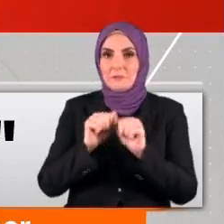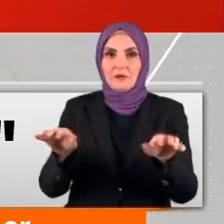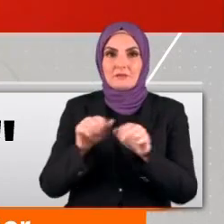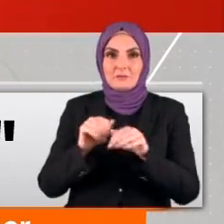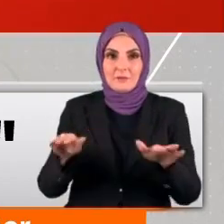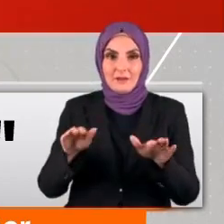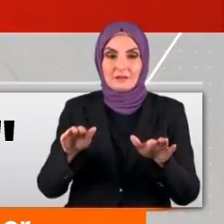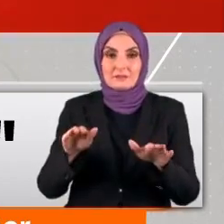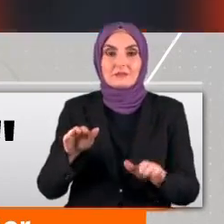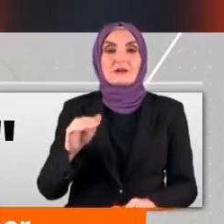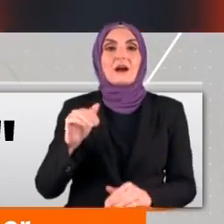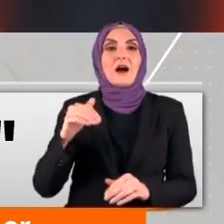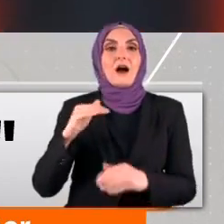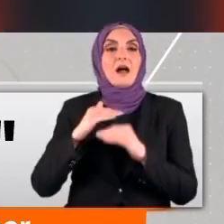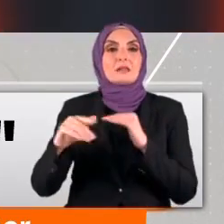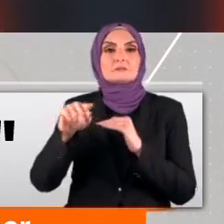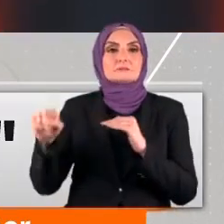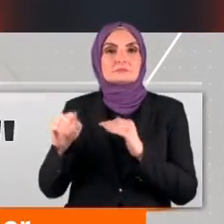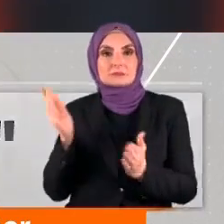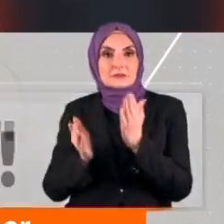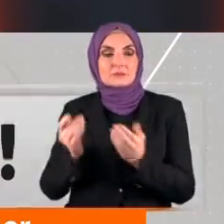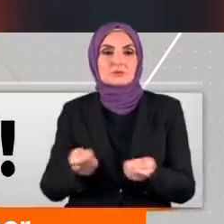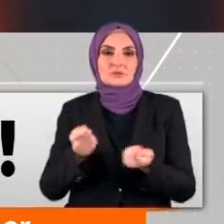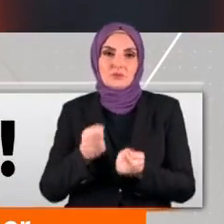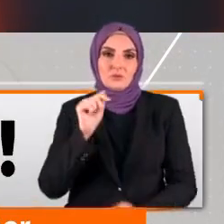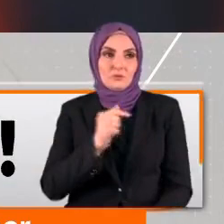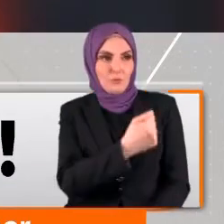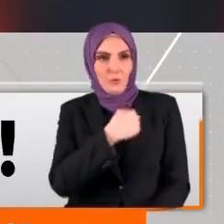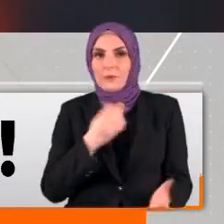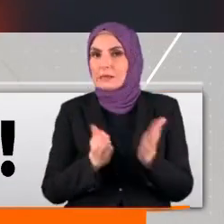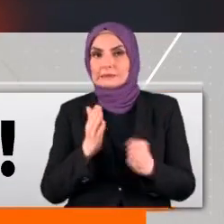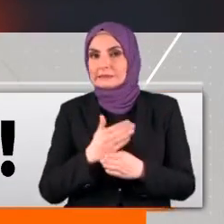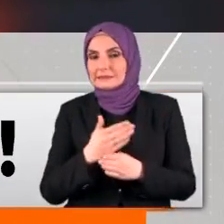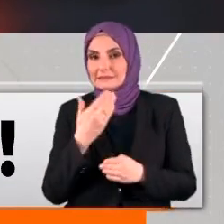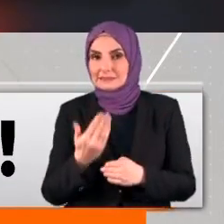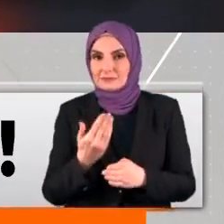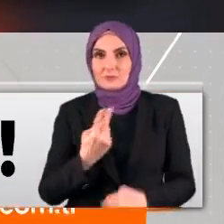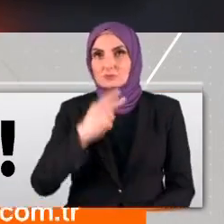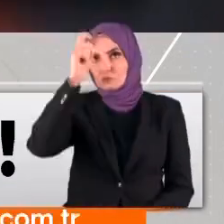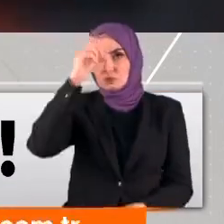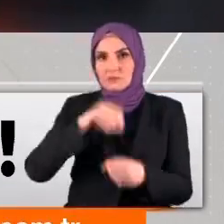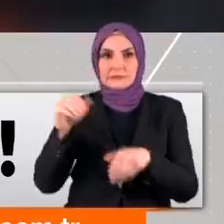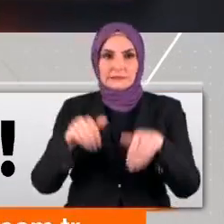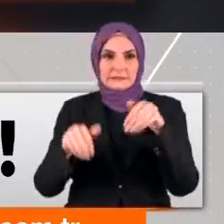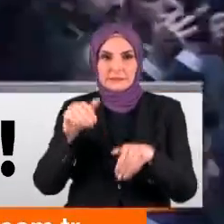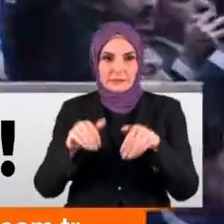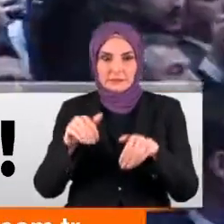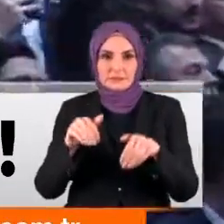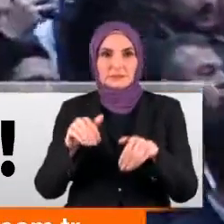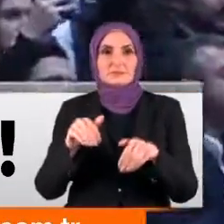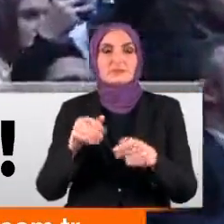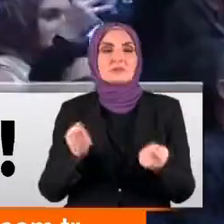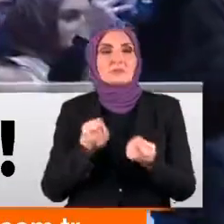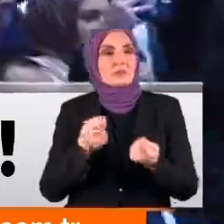saldırdıklarının, ülkemizdeki seçimlere niçin burunlarını soktuklarının elbette farkındayız.